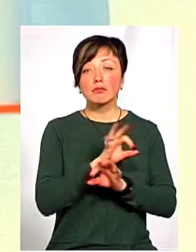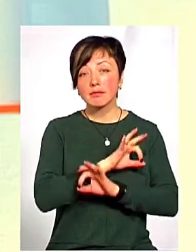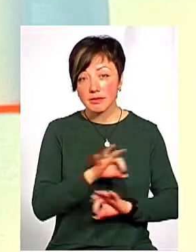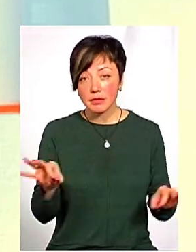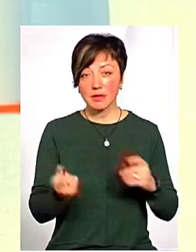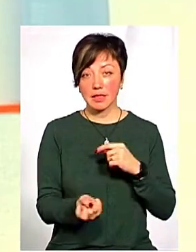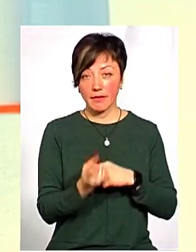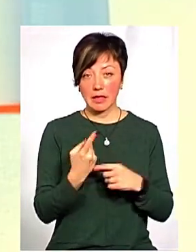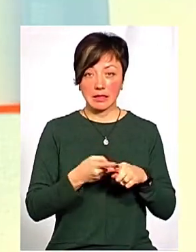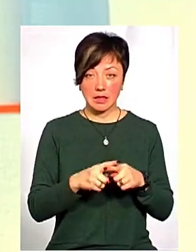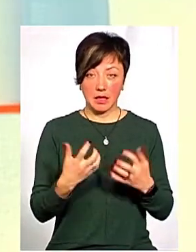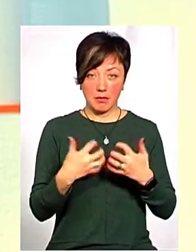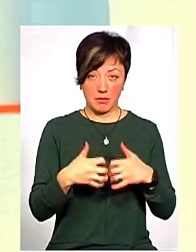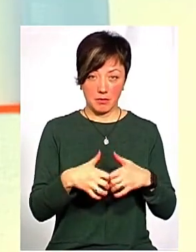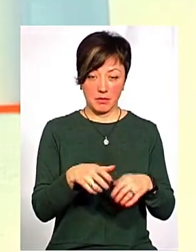з'явилися труками.